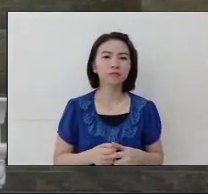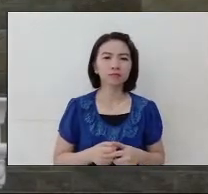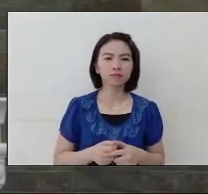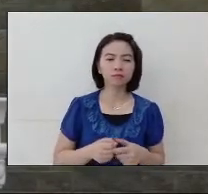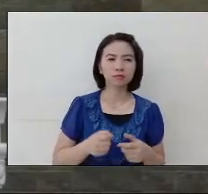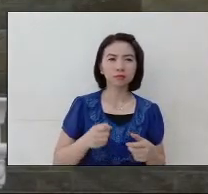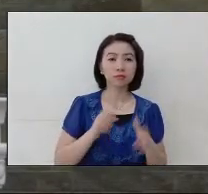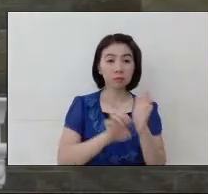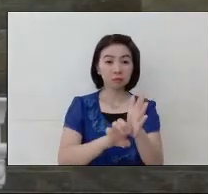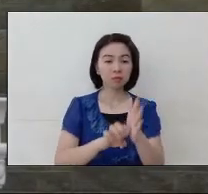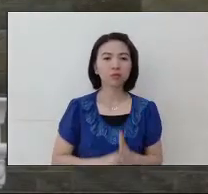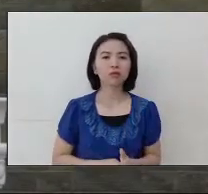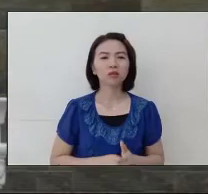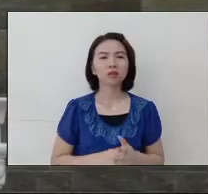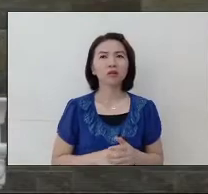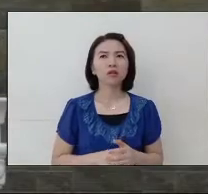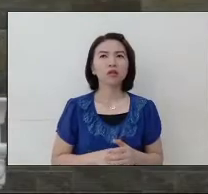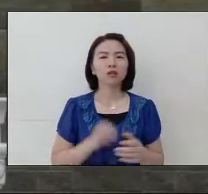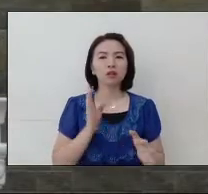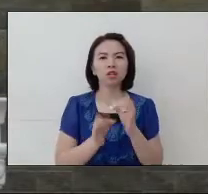na-tame, kapakipakinabang ho yan.